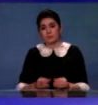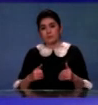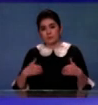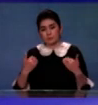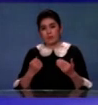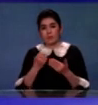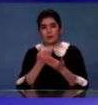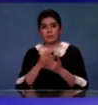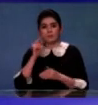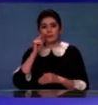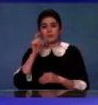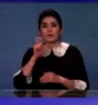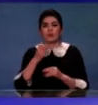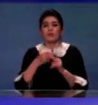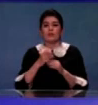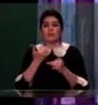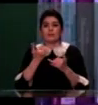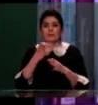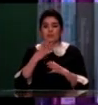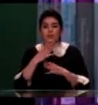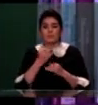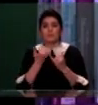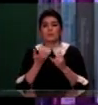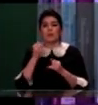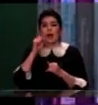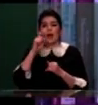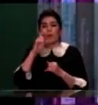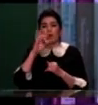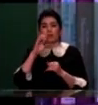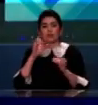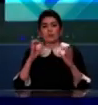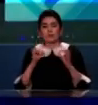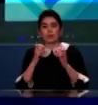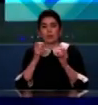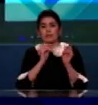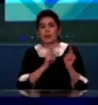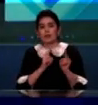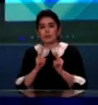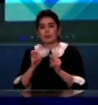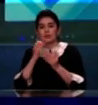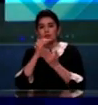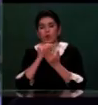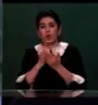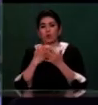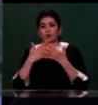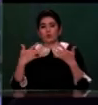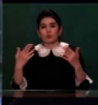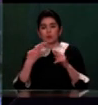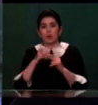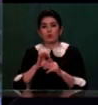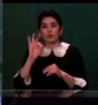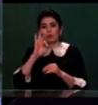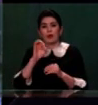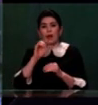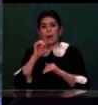Assalomu alaykum aziz o'quvchilar. Bugun biz sizlar bilan demak axborotlarni himoyalashni tarkibiy qismlari va usullari mavzusi